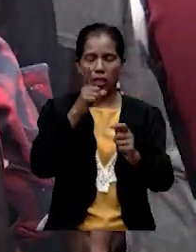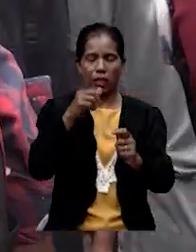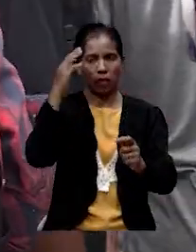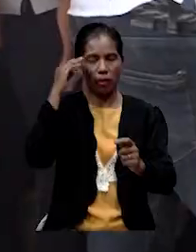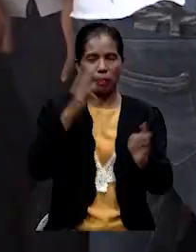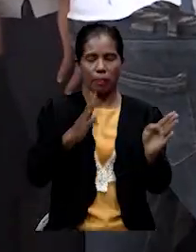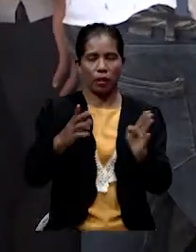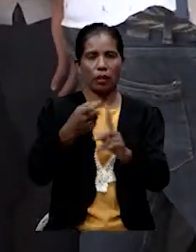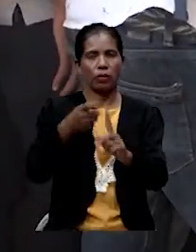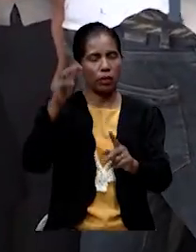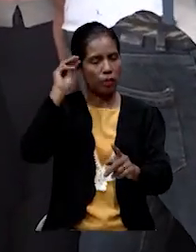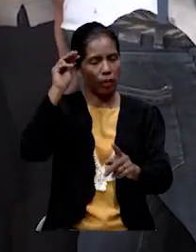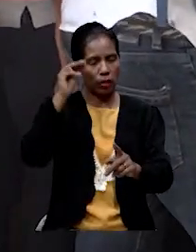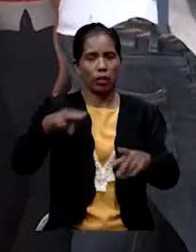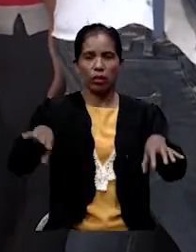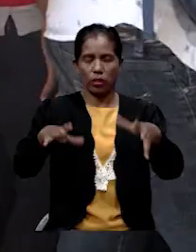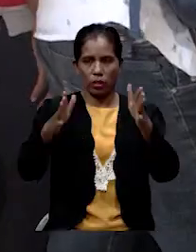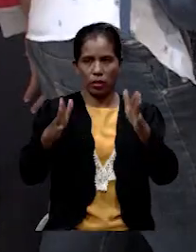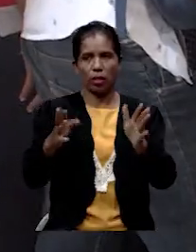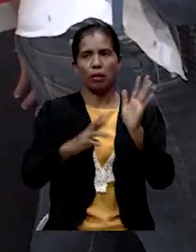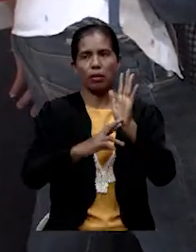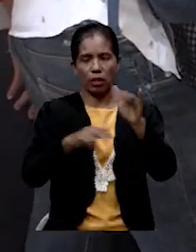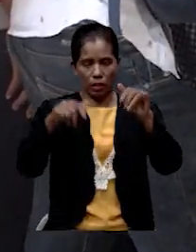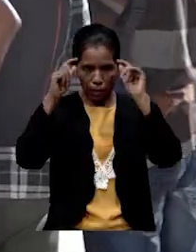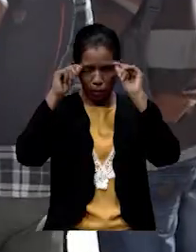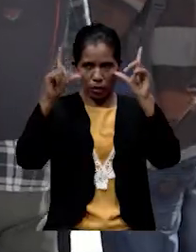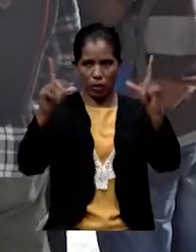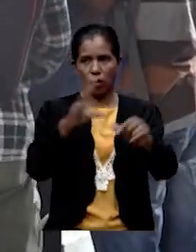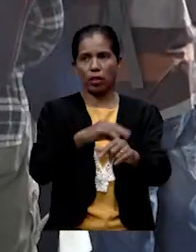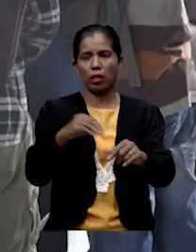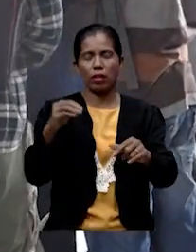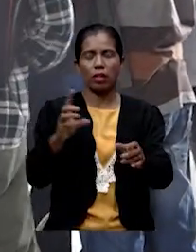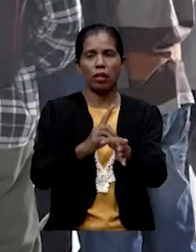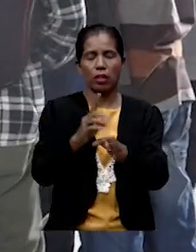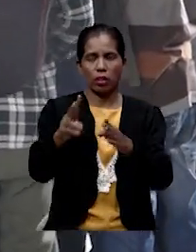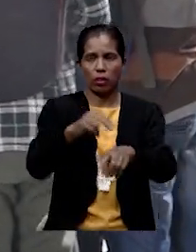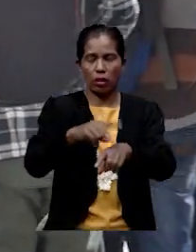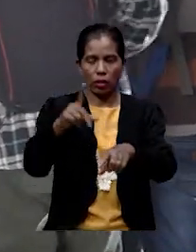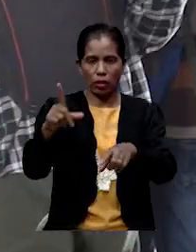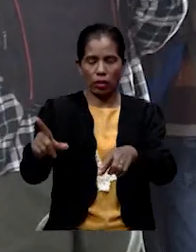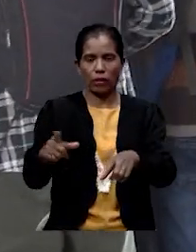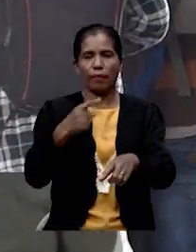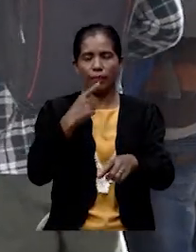hos Ministerio Trabajo Korea ni representante y Timor Leste, no parte di Resam Nasional Empregu